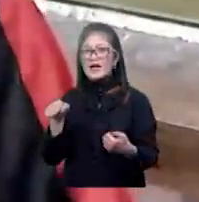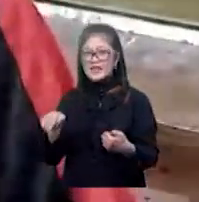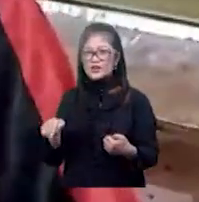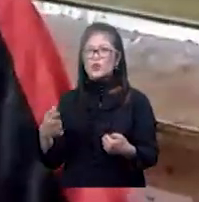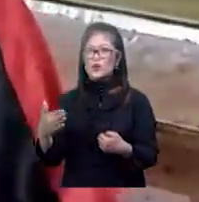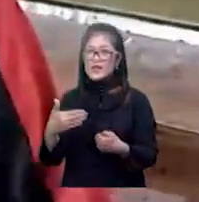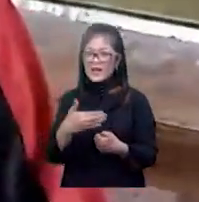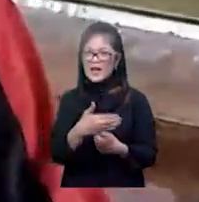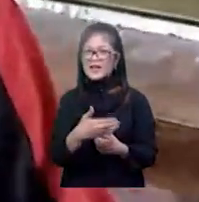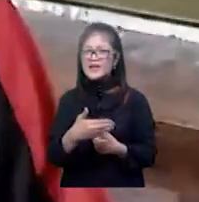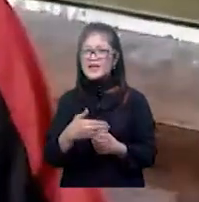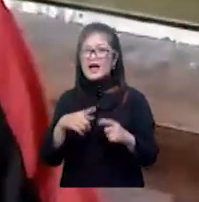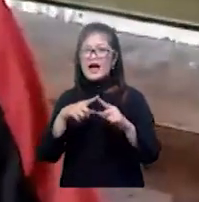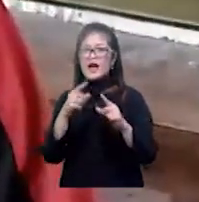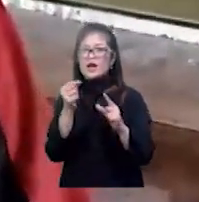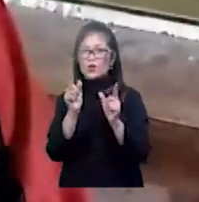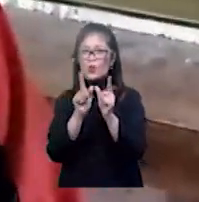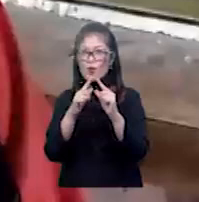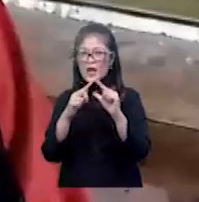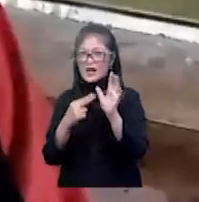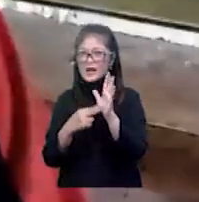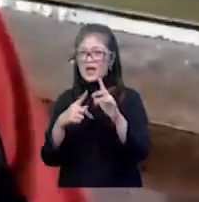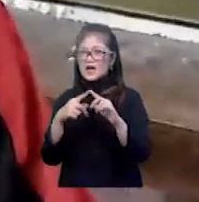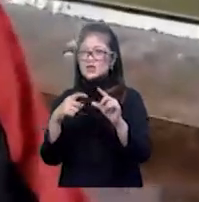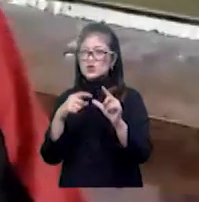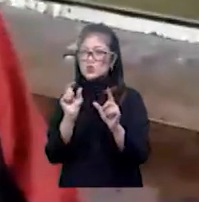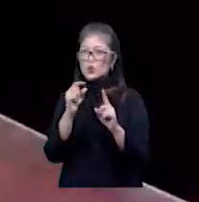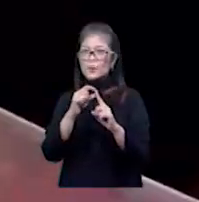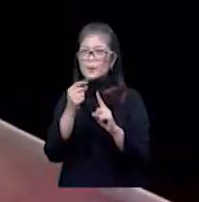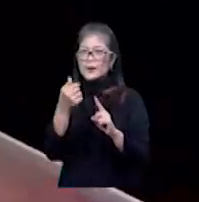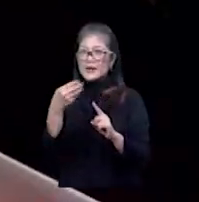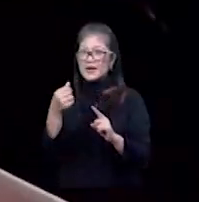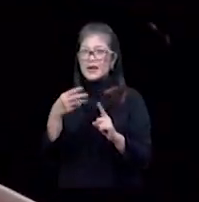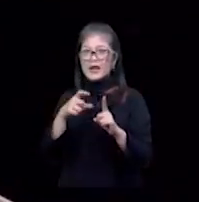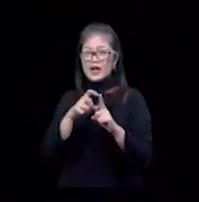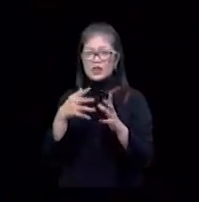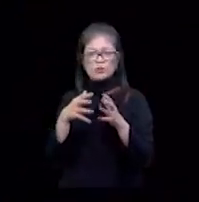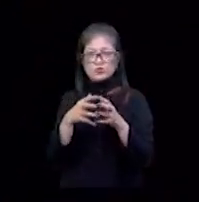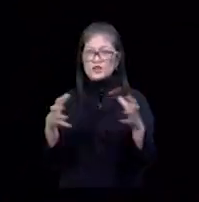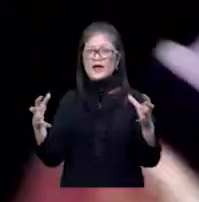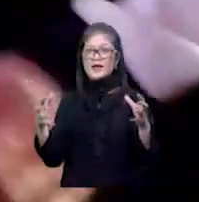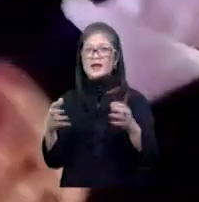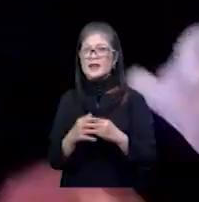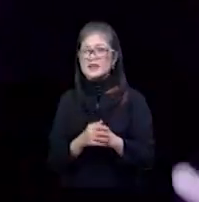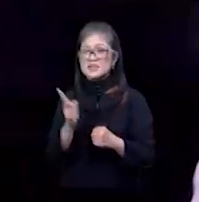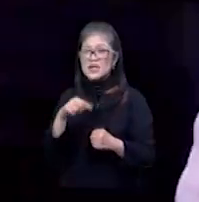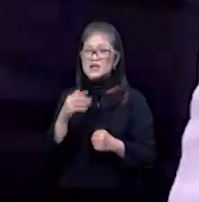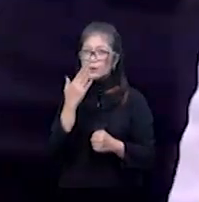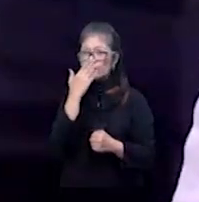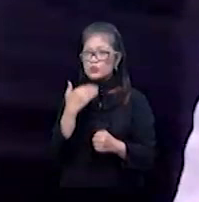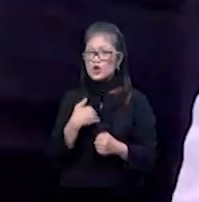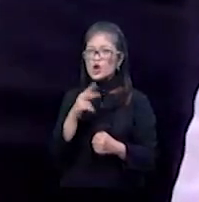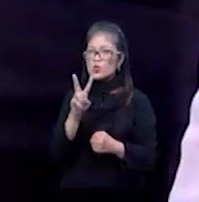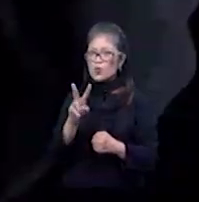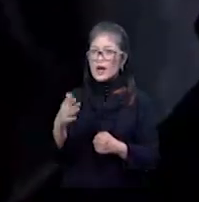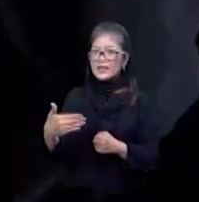jenis arwana Super Red Short Body Sumo. Niza memang masih memiliki 2 ekor arwana Super